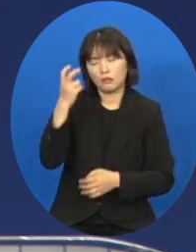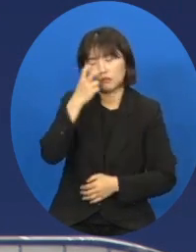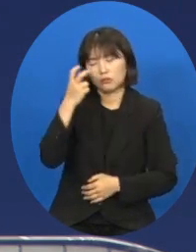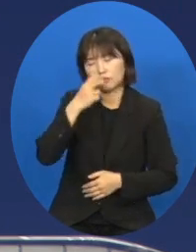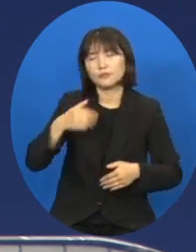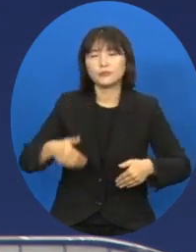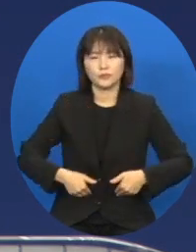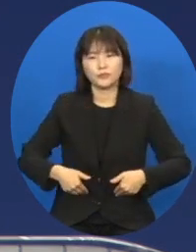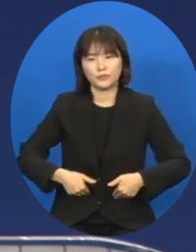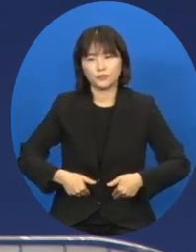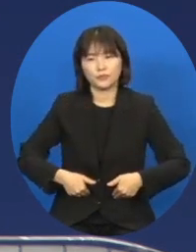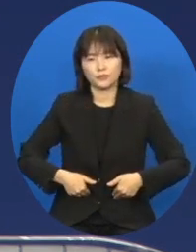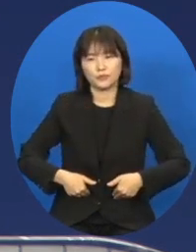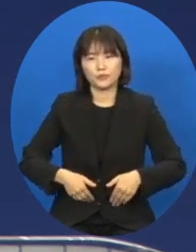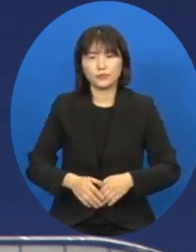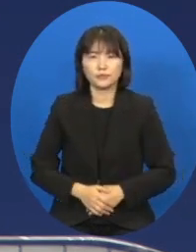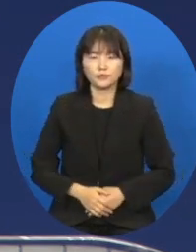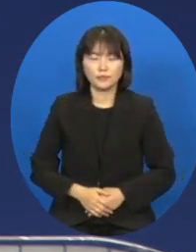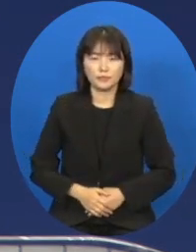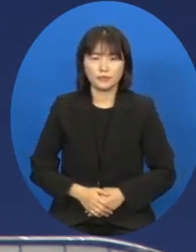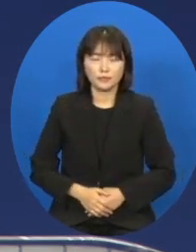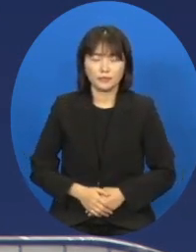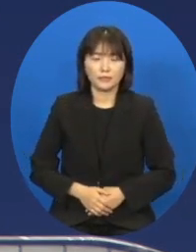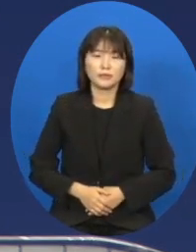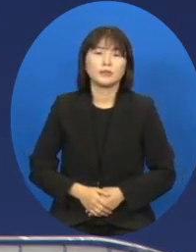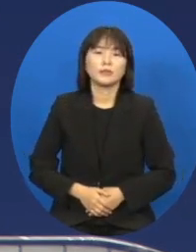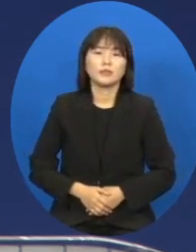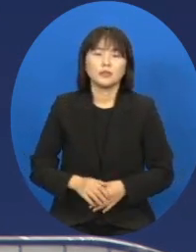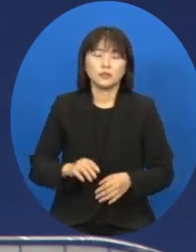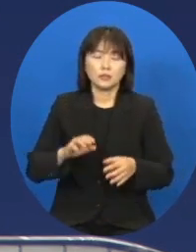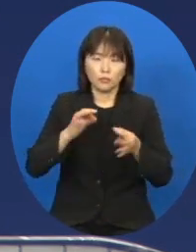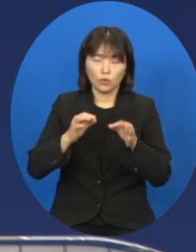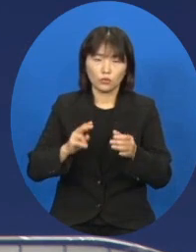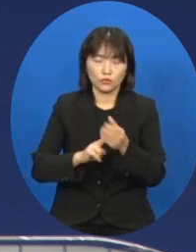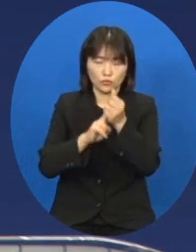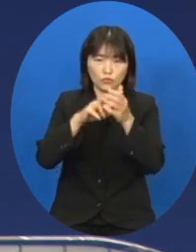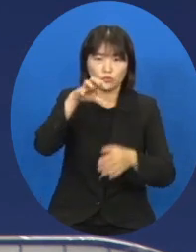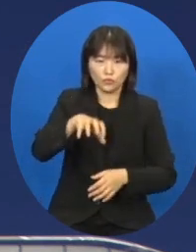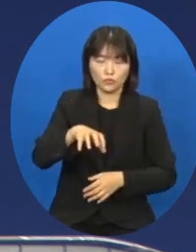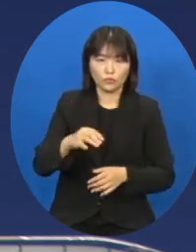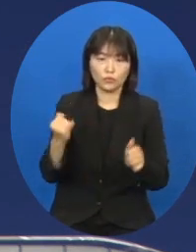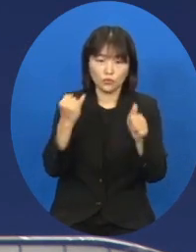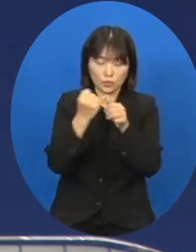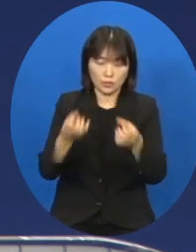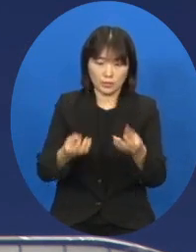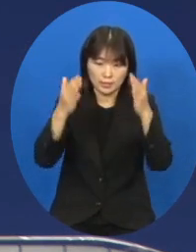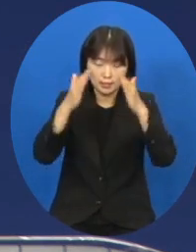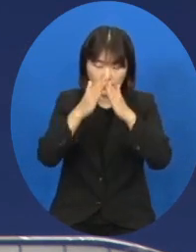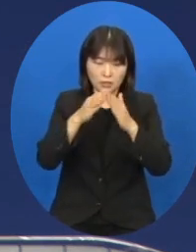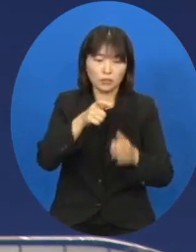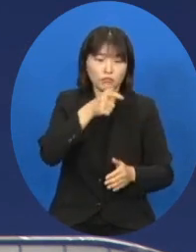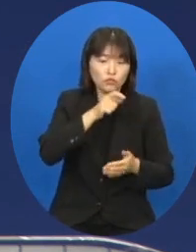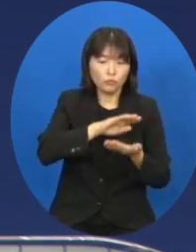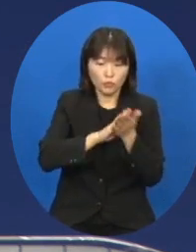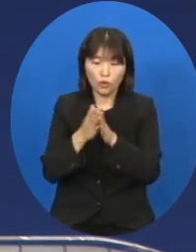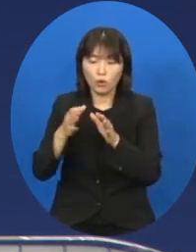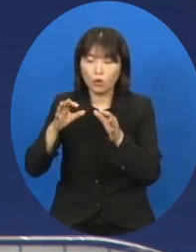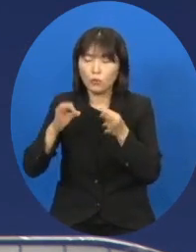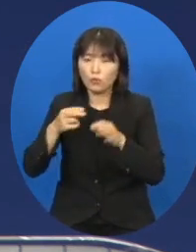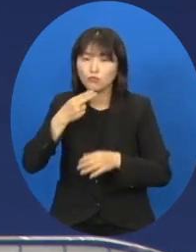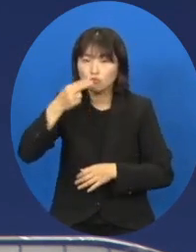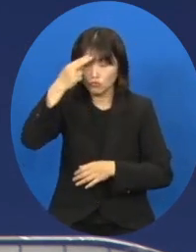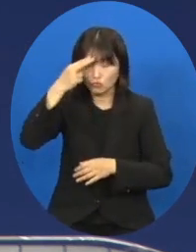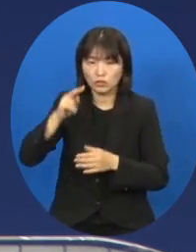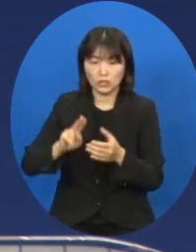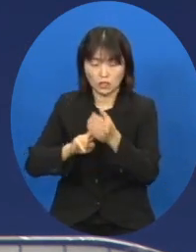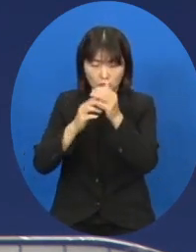점검해 봐야 됩니다. 이 가나 혼인 잔칫집에 물이 포도주가 되는 기적이 일어나기 전에 먼저